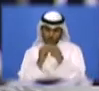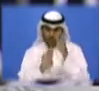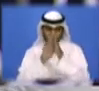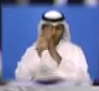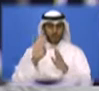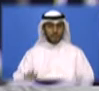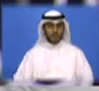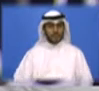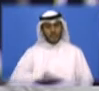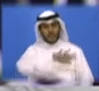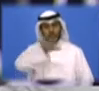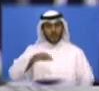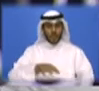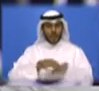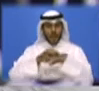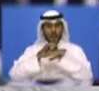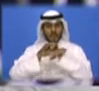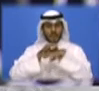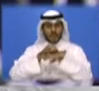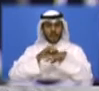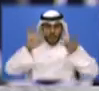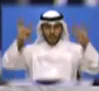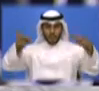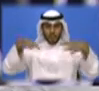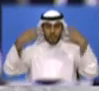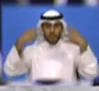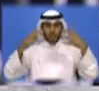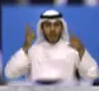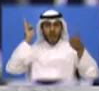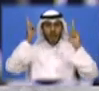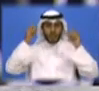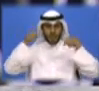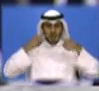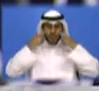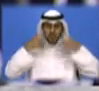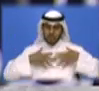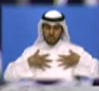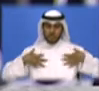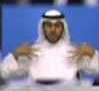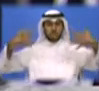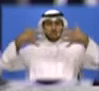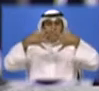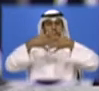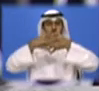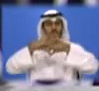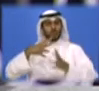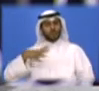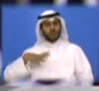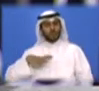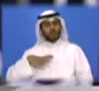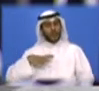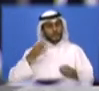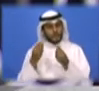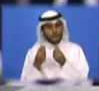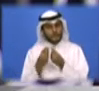أيها الحفل الكريم، إنه من دواعي الغبطة والسرور أن يشاركنا هذا الاحتفال معالي الشيخ صباح الخالد